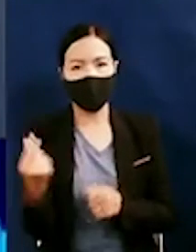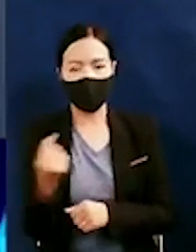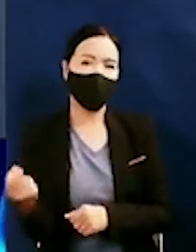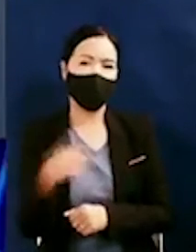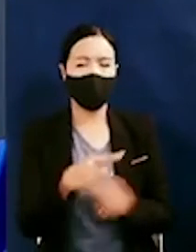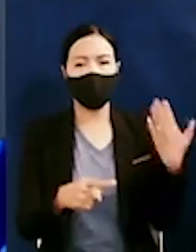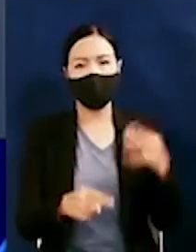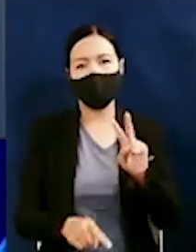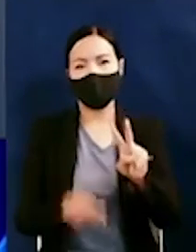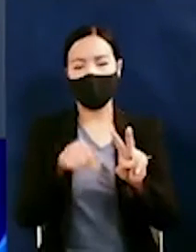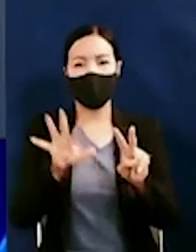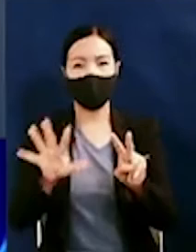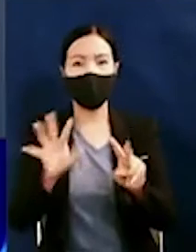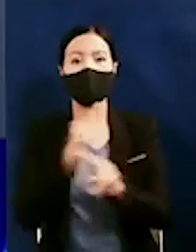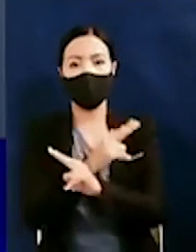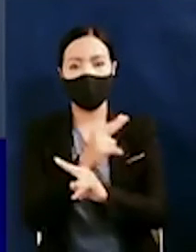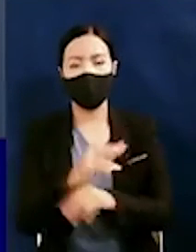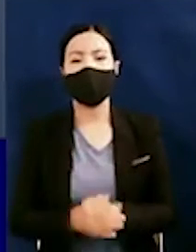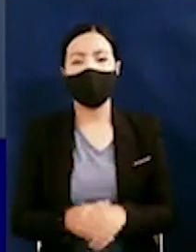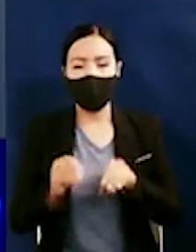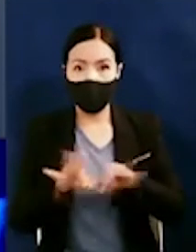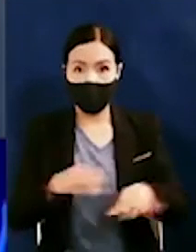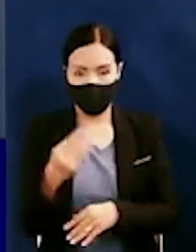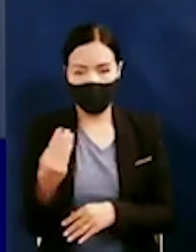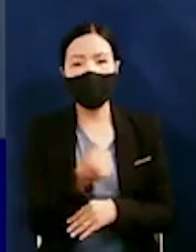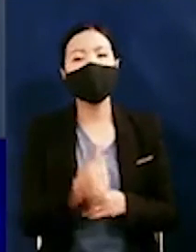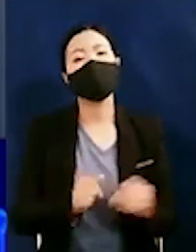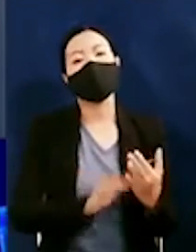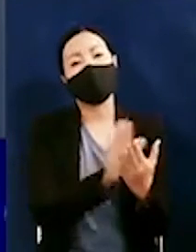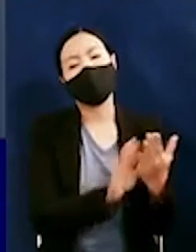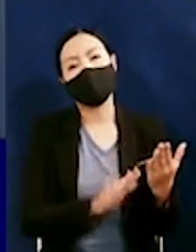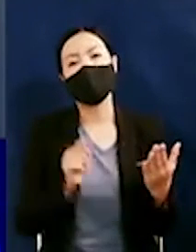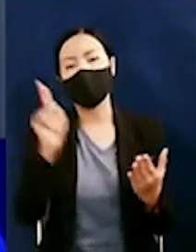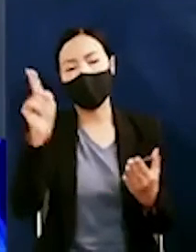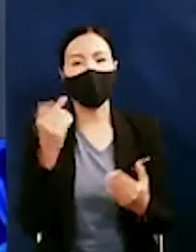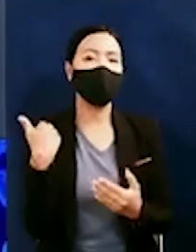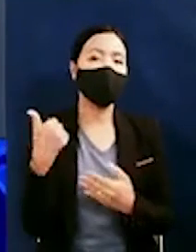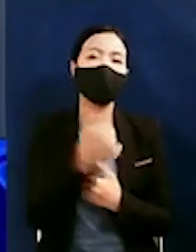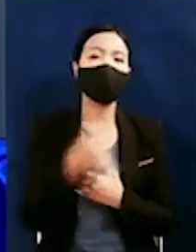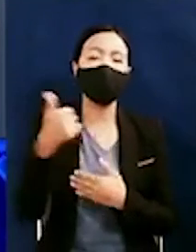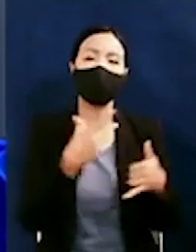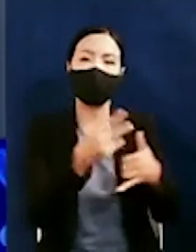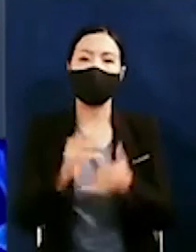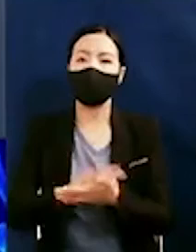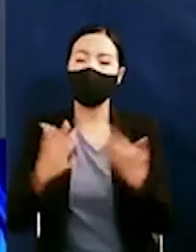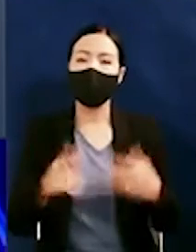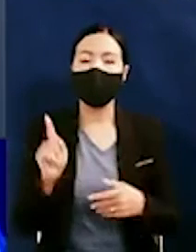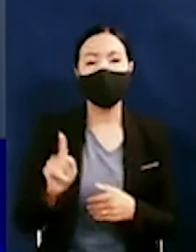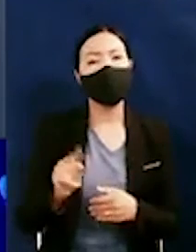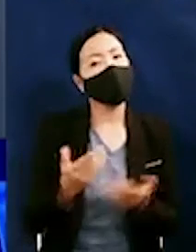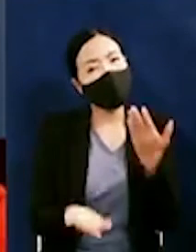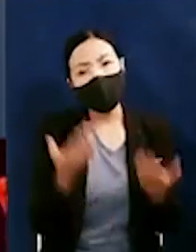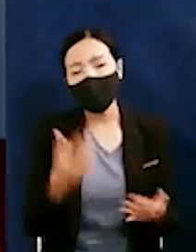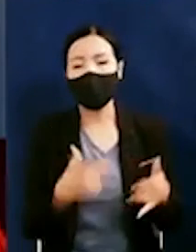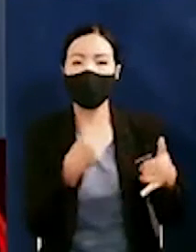เท่านะครับแล้วก็ด้วยการระบาดที่รวดเร็วเนี่ยประเทศที่เคยฉีดวัคซีนได้อย่างกว้างขวางไม่ว่าจะเป็นวัคซีนชนิด